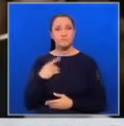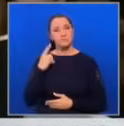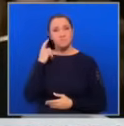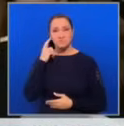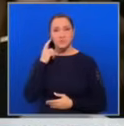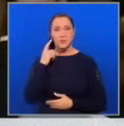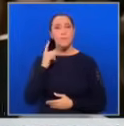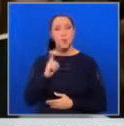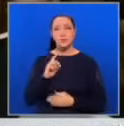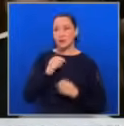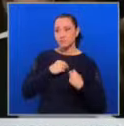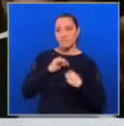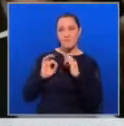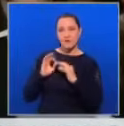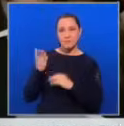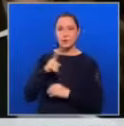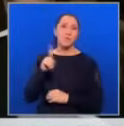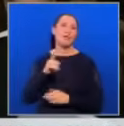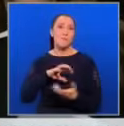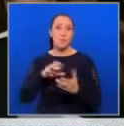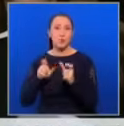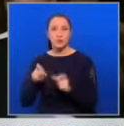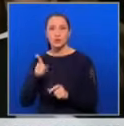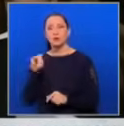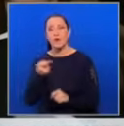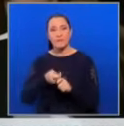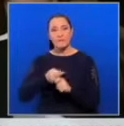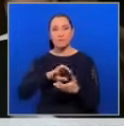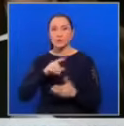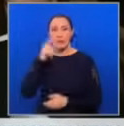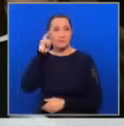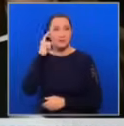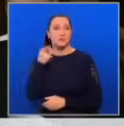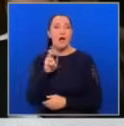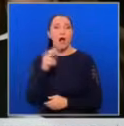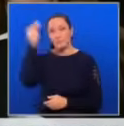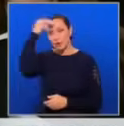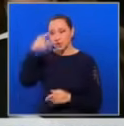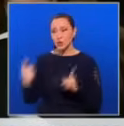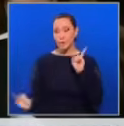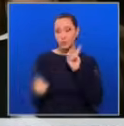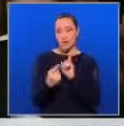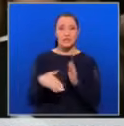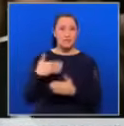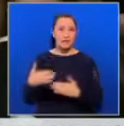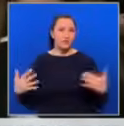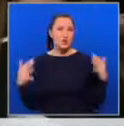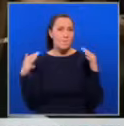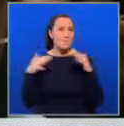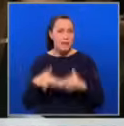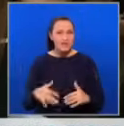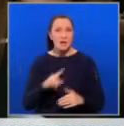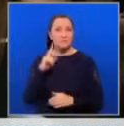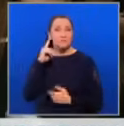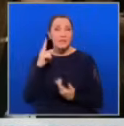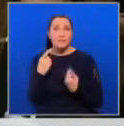политици които правят от това политика но не мислят за това как българия ще посреща следващи бедствия не дай си боже